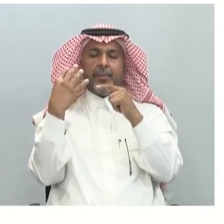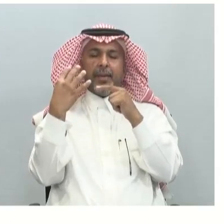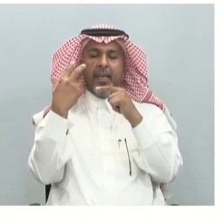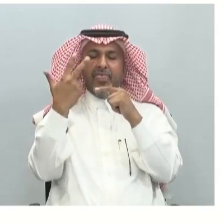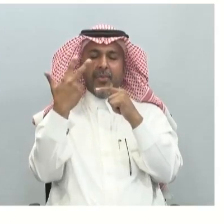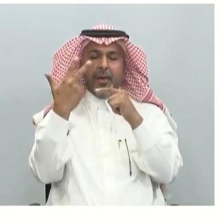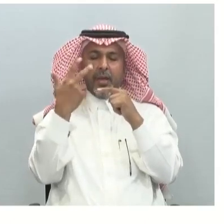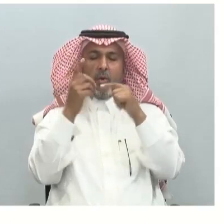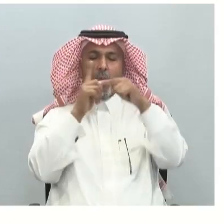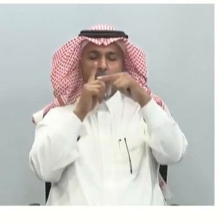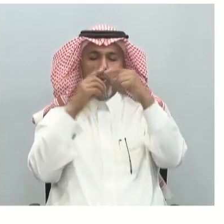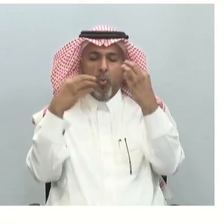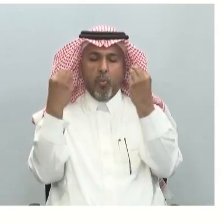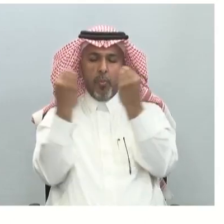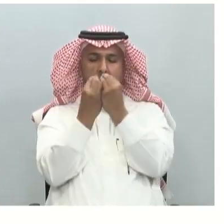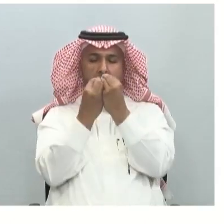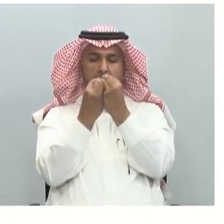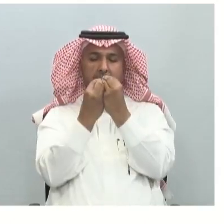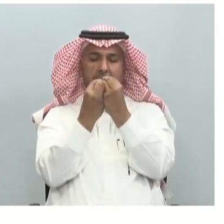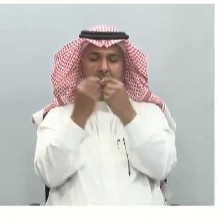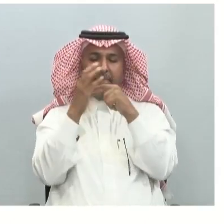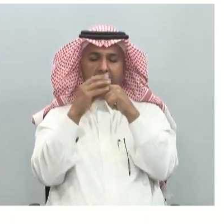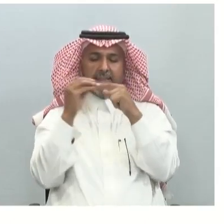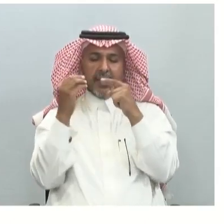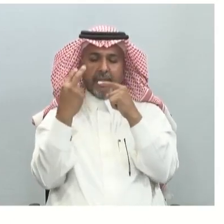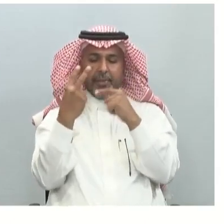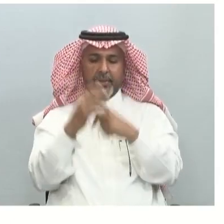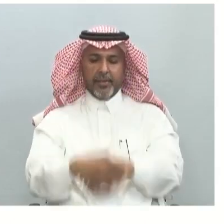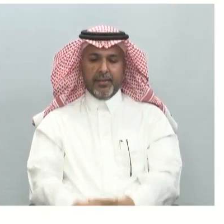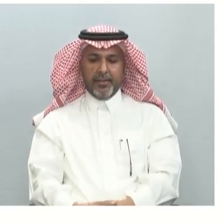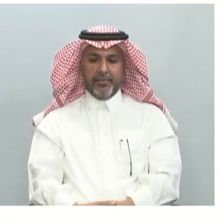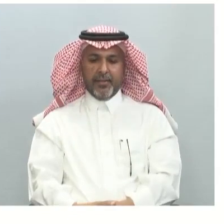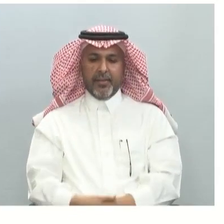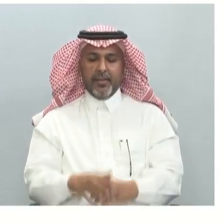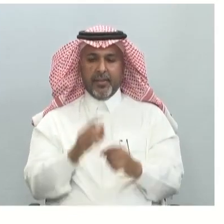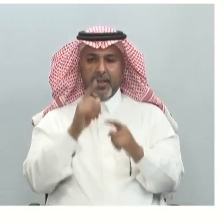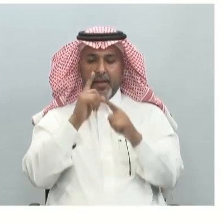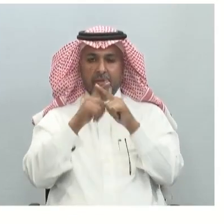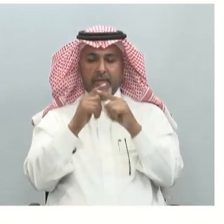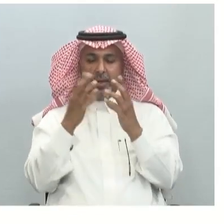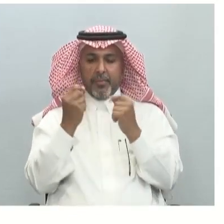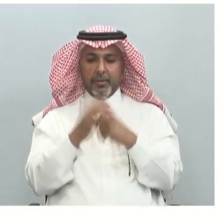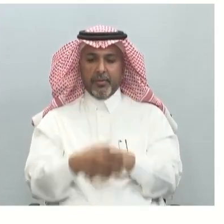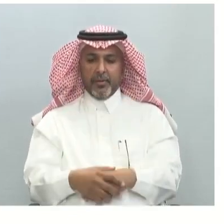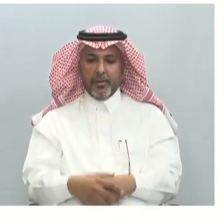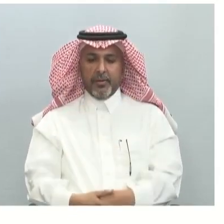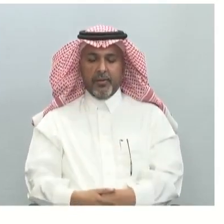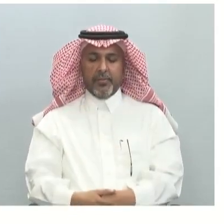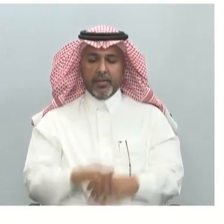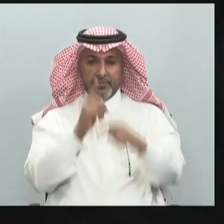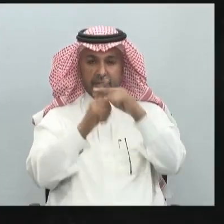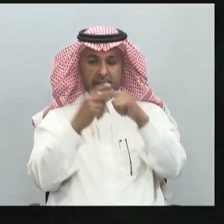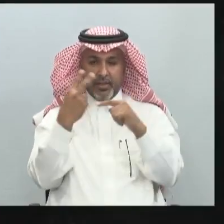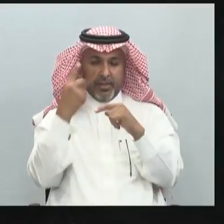سالب ثمانيه طبعا متى يكون العددين حاصل ضربهم سالبا اذا كان واحد موجب وواحد سالب